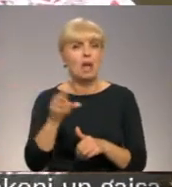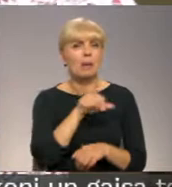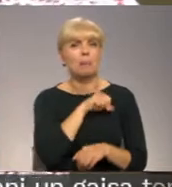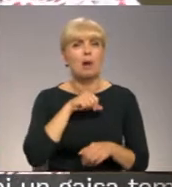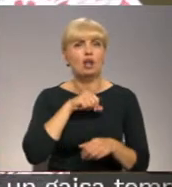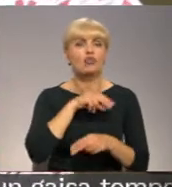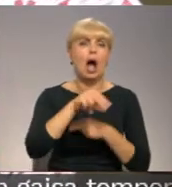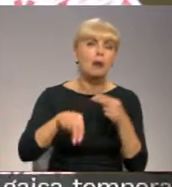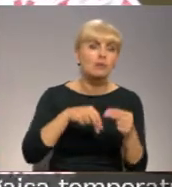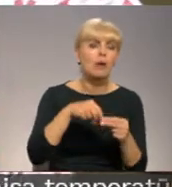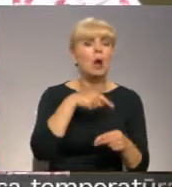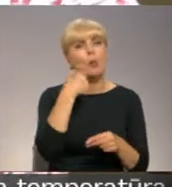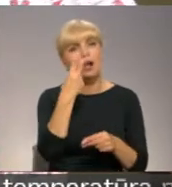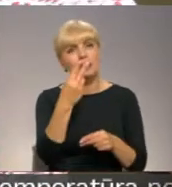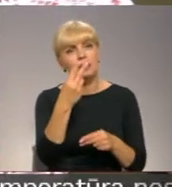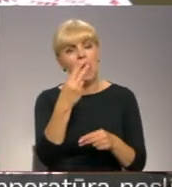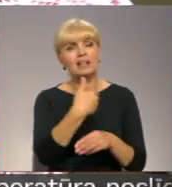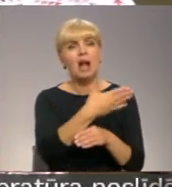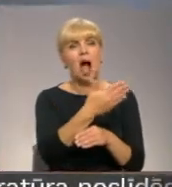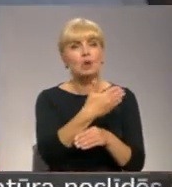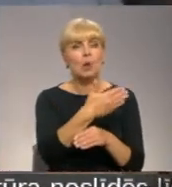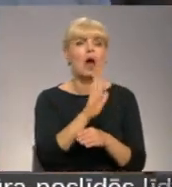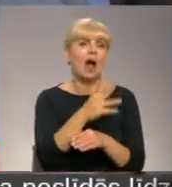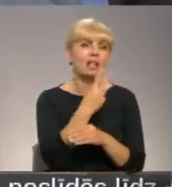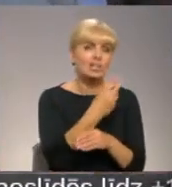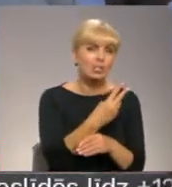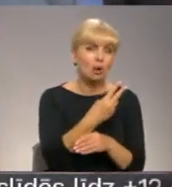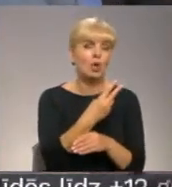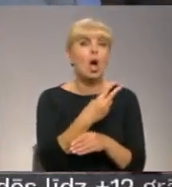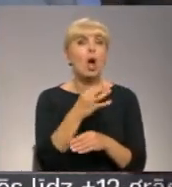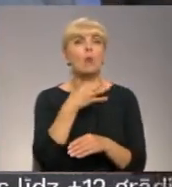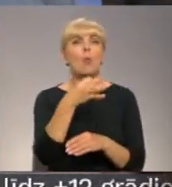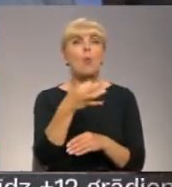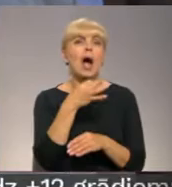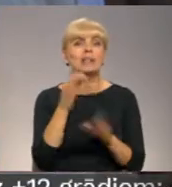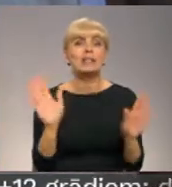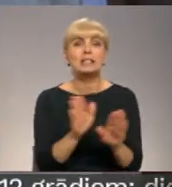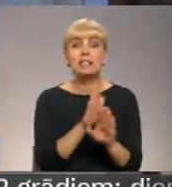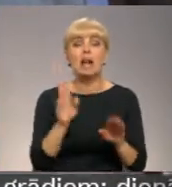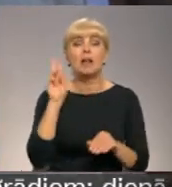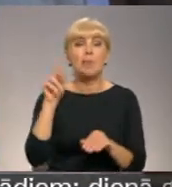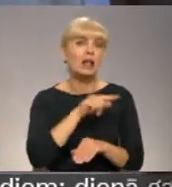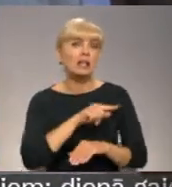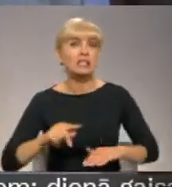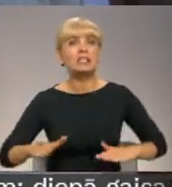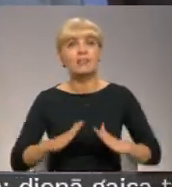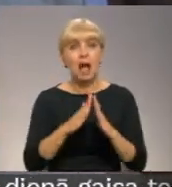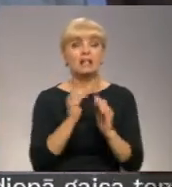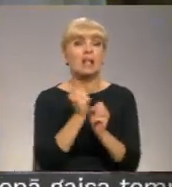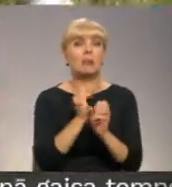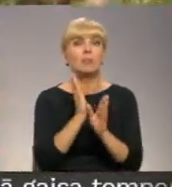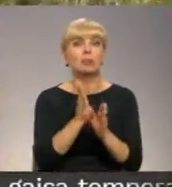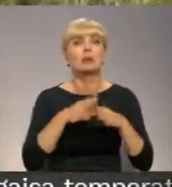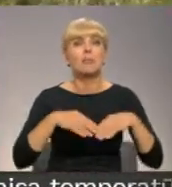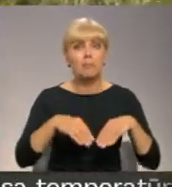ko mēs gribam redzēt karogā, kāda viņam vajadzētu izstīties. Kora dziedātāji gan ir pilnīgi pārliecināti, ka līdz svētkiem visi darbi būs